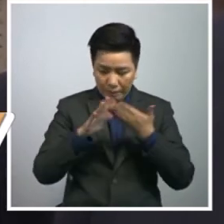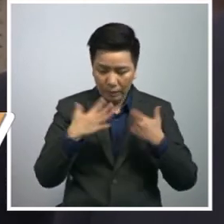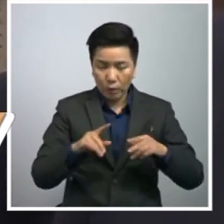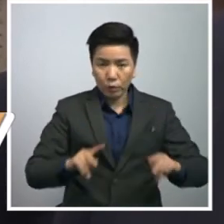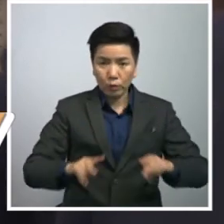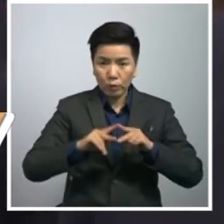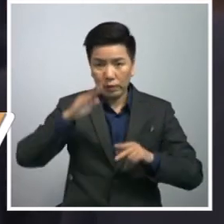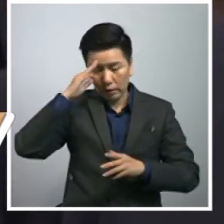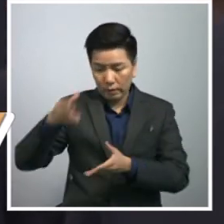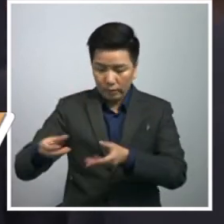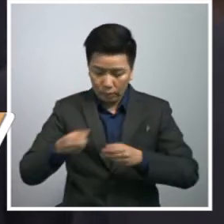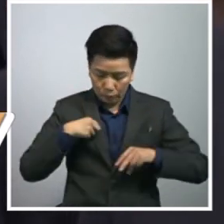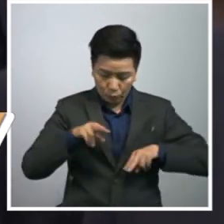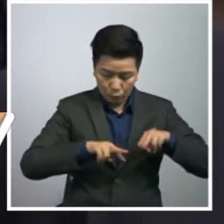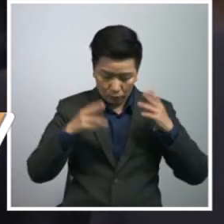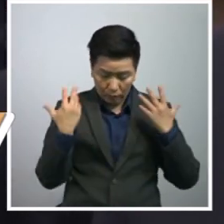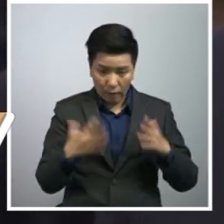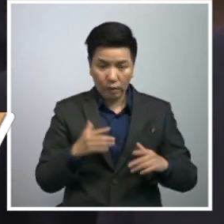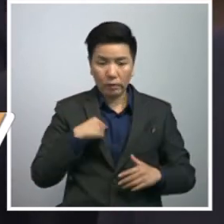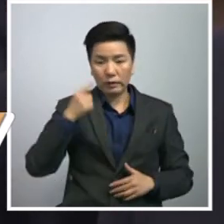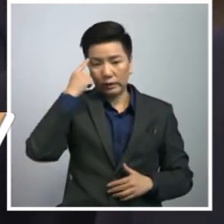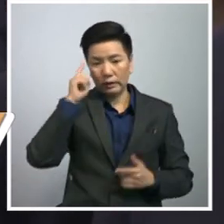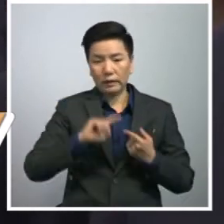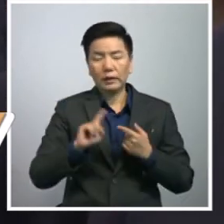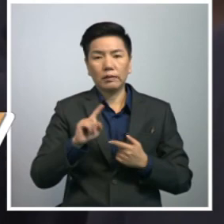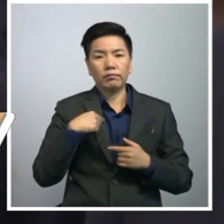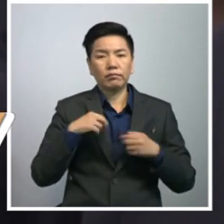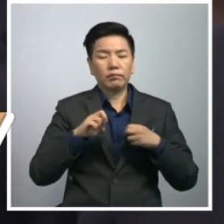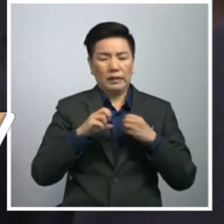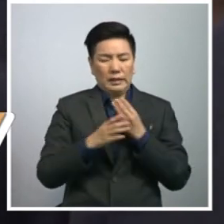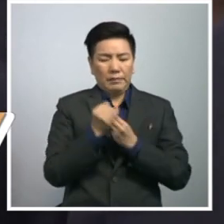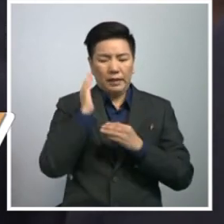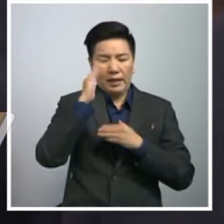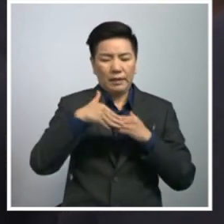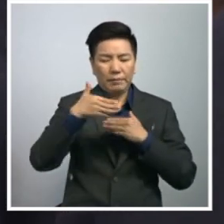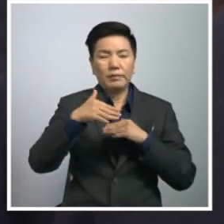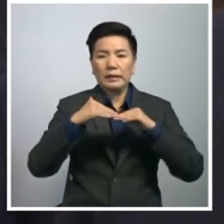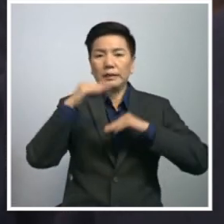ทรวงกลาโหมเพื่อประกอบการพิจารณาแล้วก็คาดว่าจะไม่น่าเกินสัปดาห์หน้าครับ